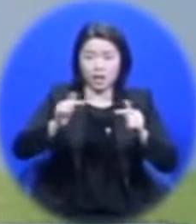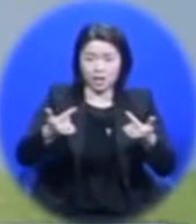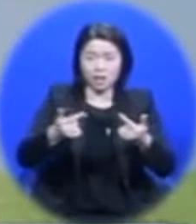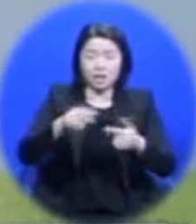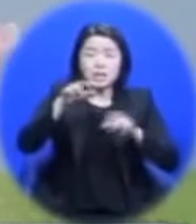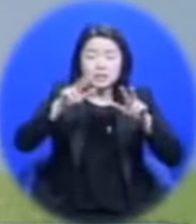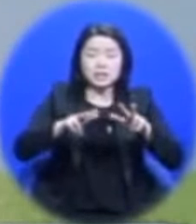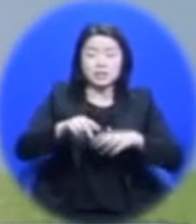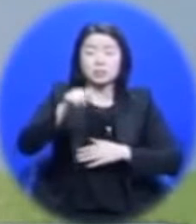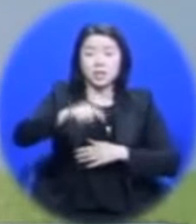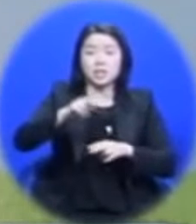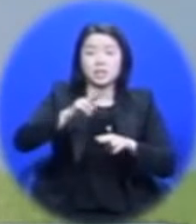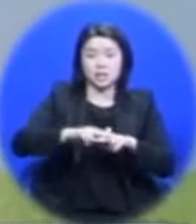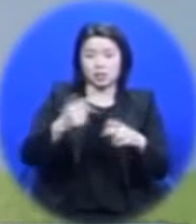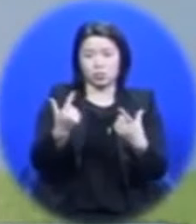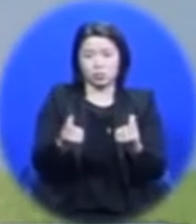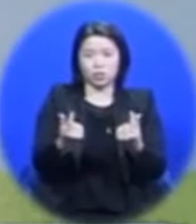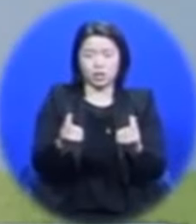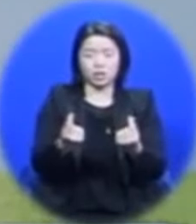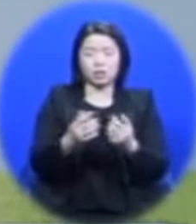지금 이 자리에도 그러실 거예요.